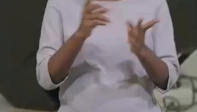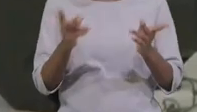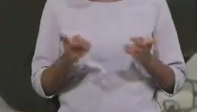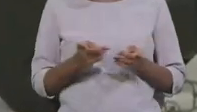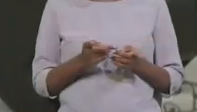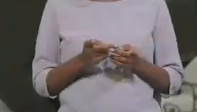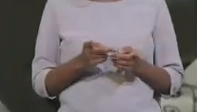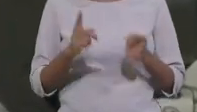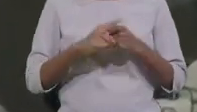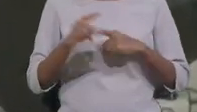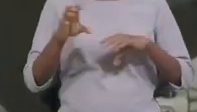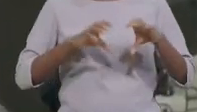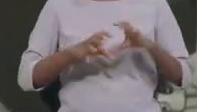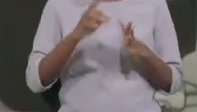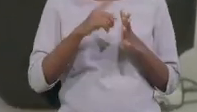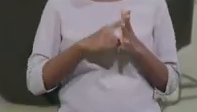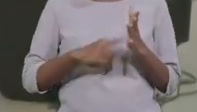Tu nous as mis en place